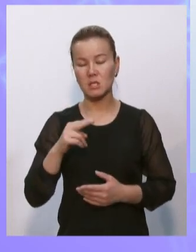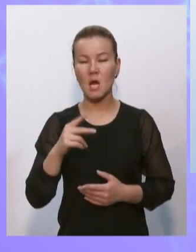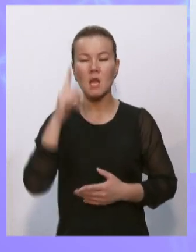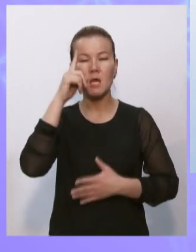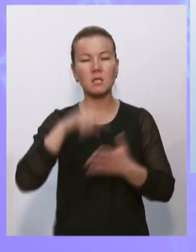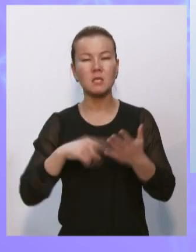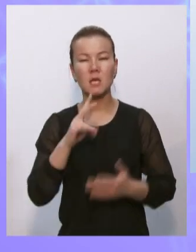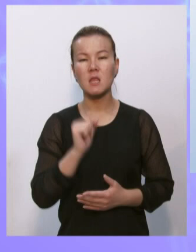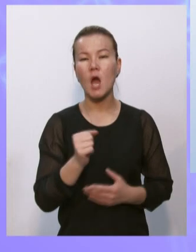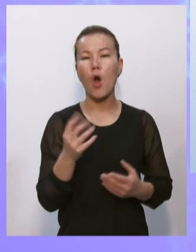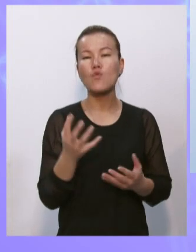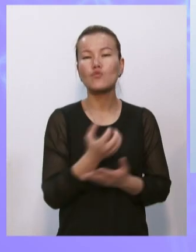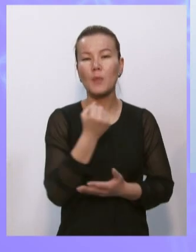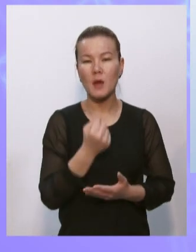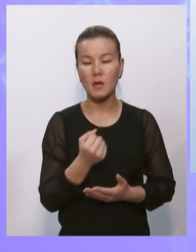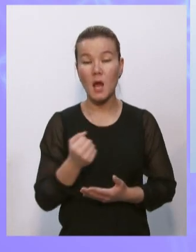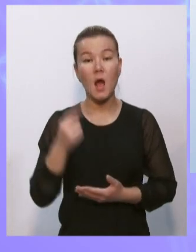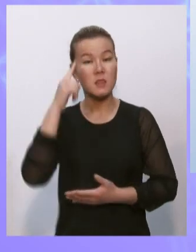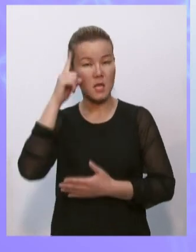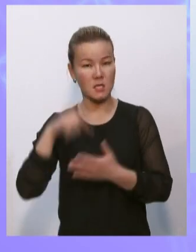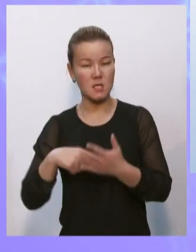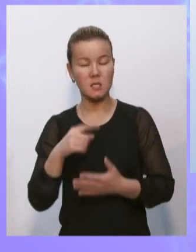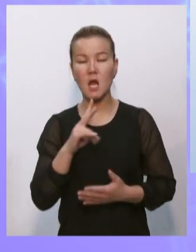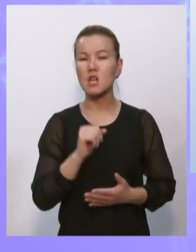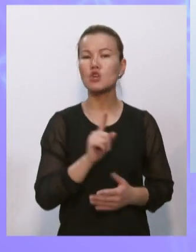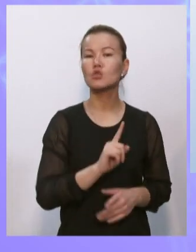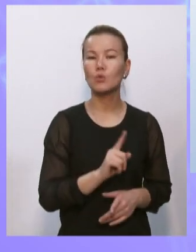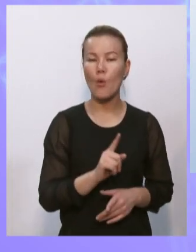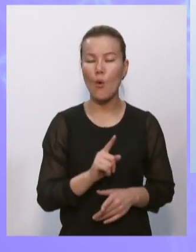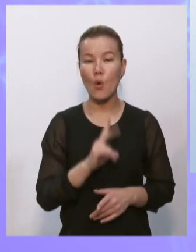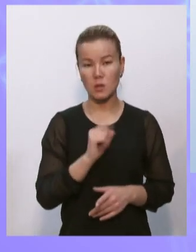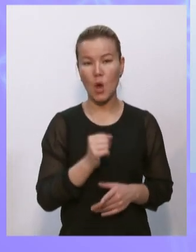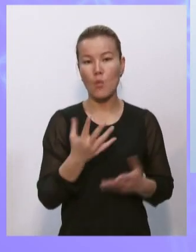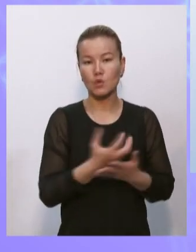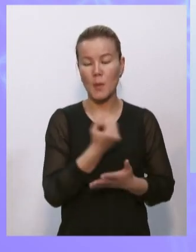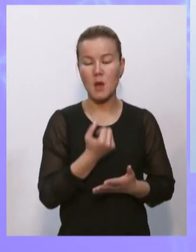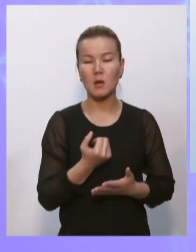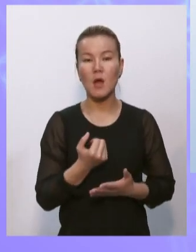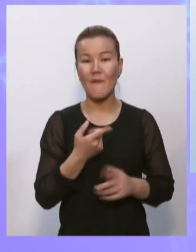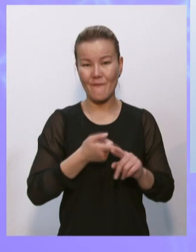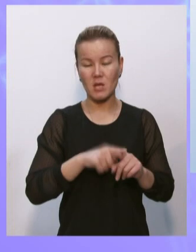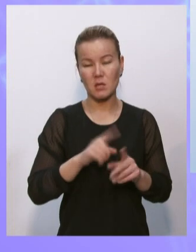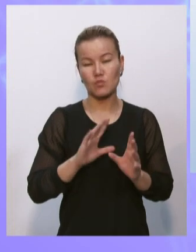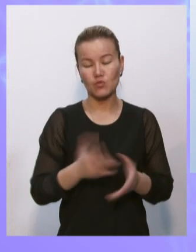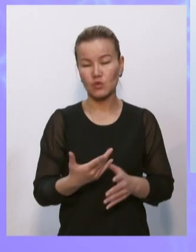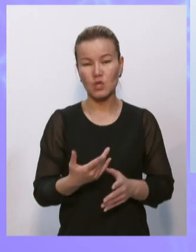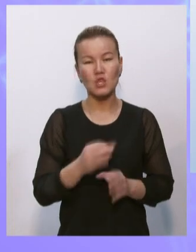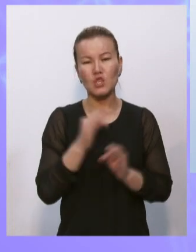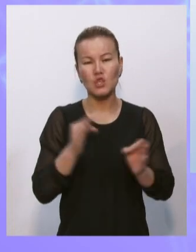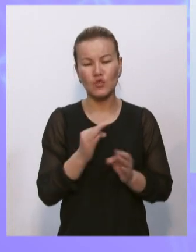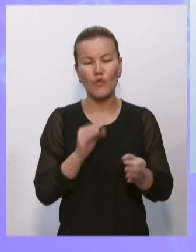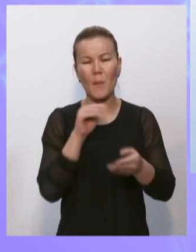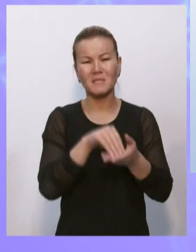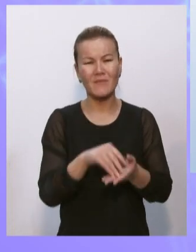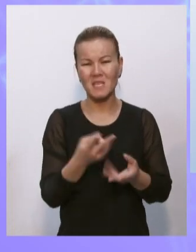Надеяться на успех. Надеяться на что? На успех. В этом случае ничего